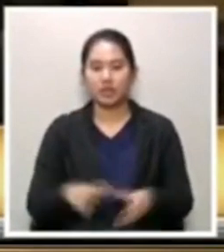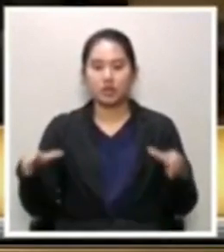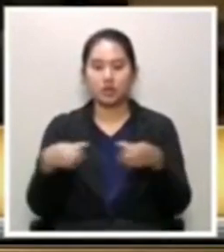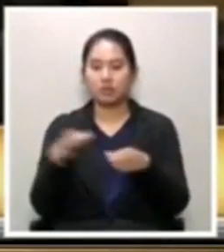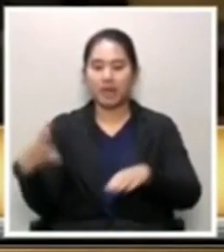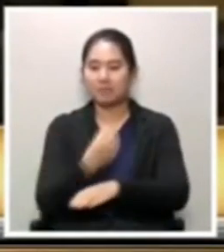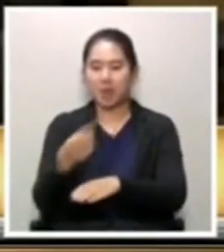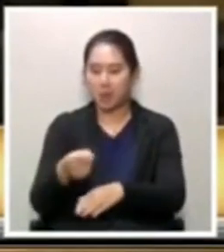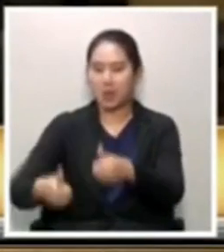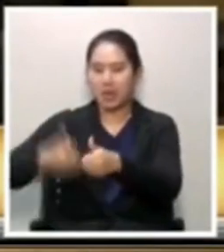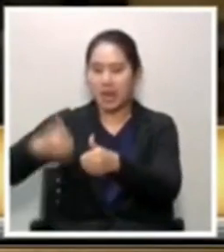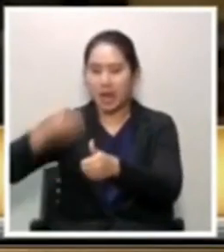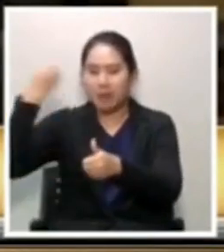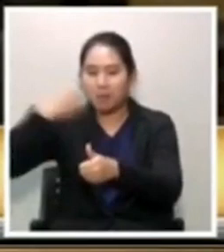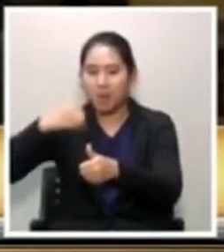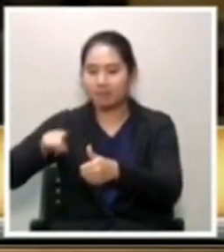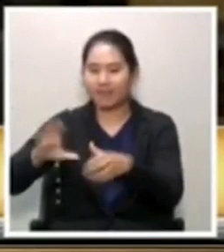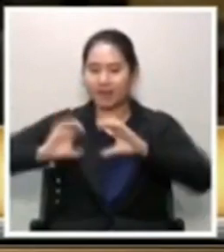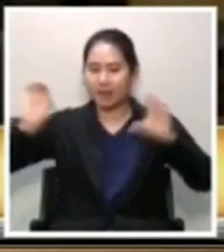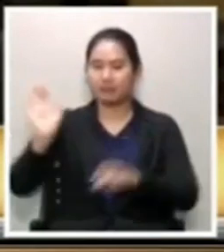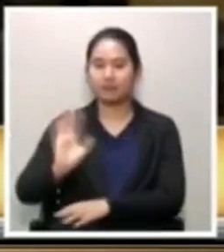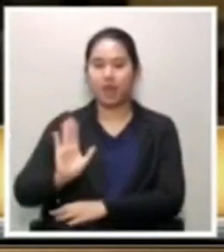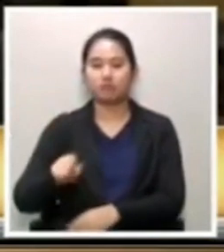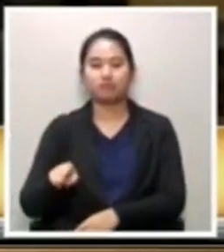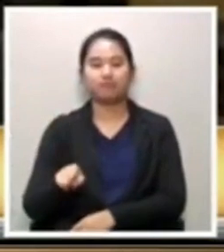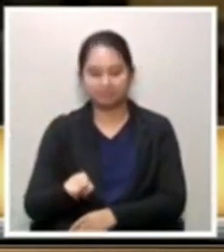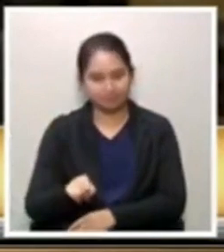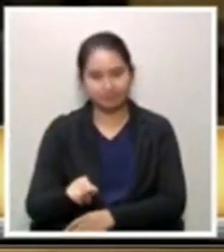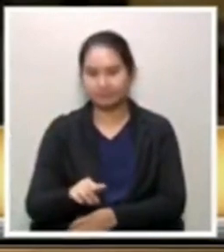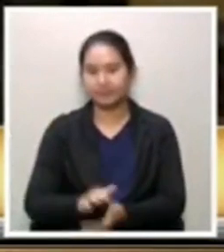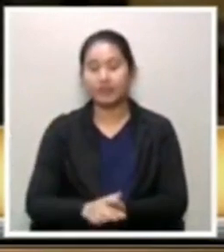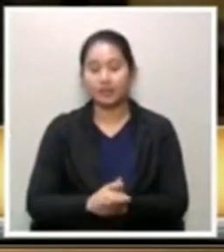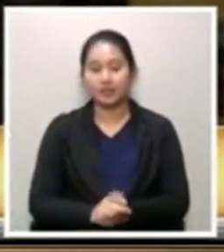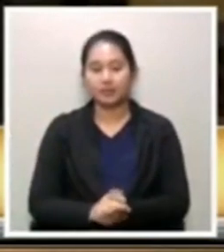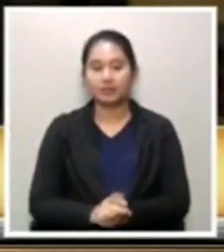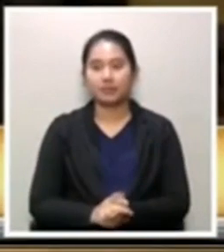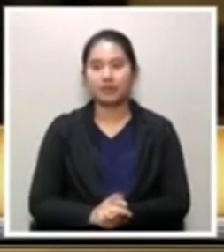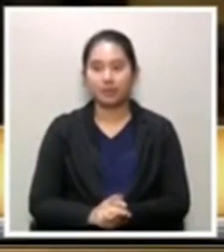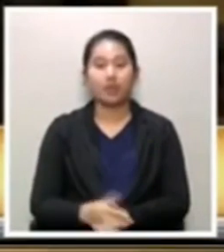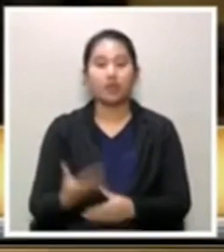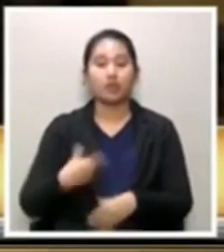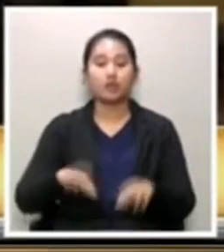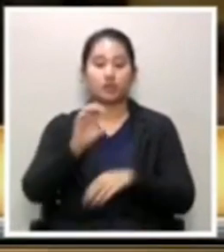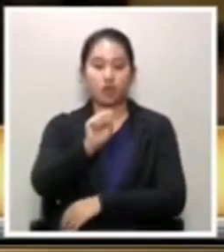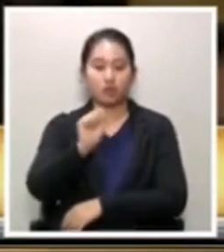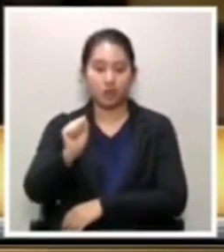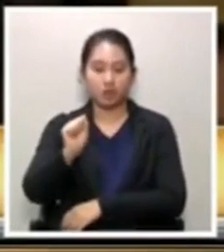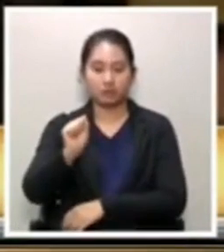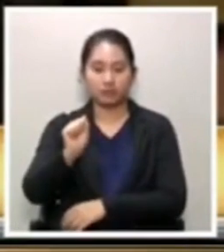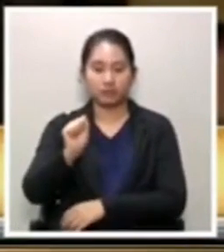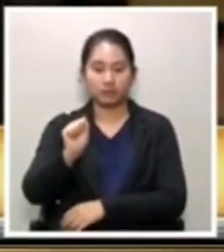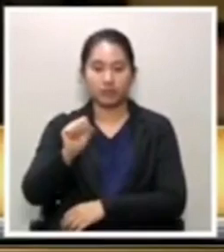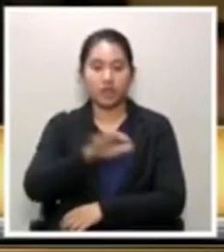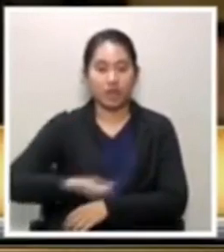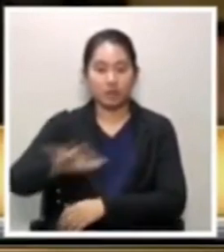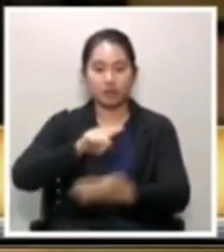สม่ำเสมอเนี่ยไม่ให้ได้เป็นรัฐบาลนะครับดังนั้นครับท่านประธานครับสภาผู้แทนราษฎรที่พวกเรามาจ